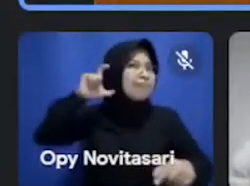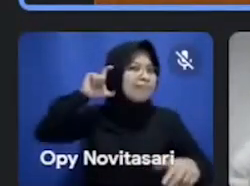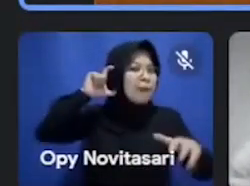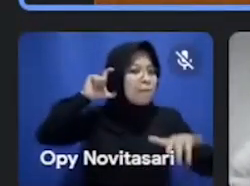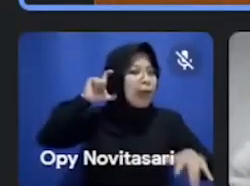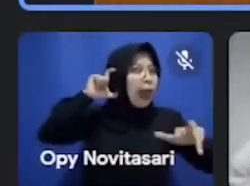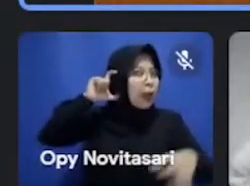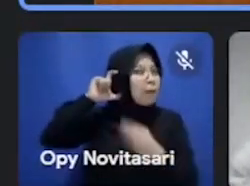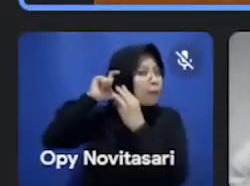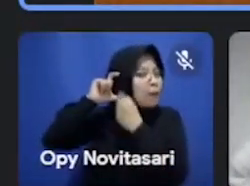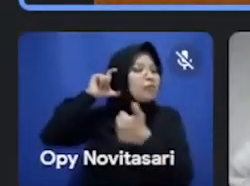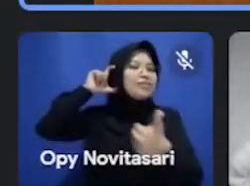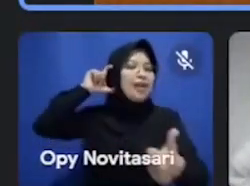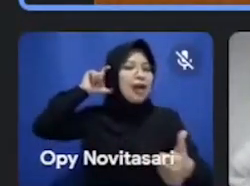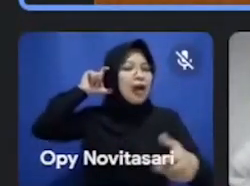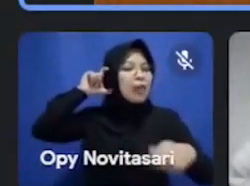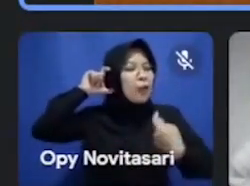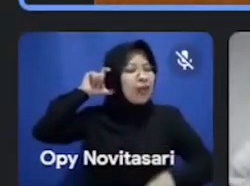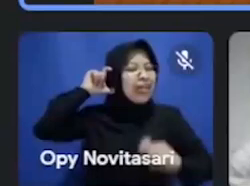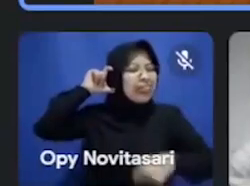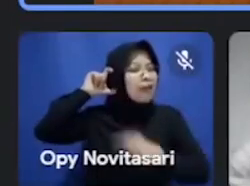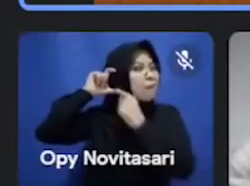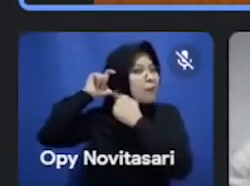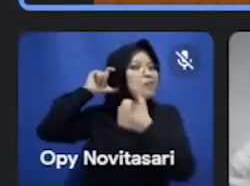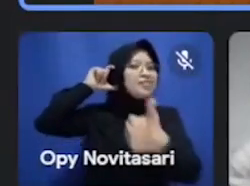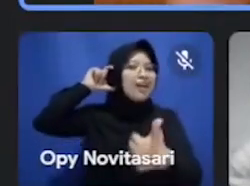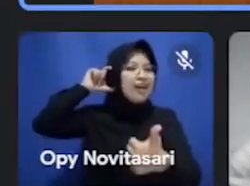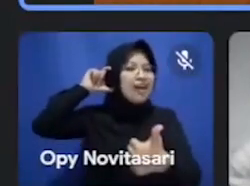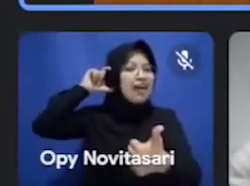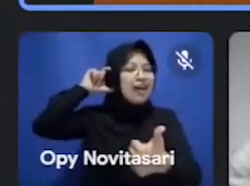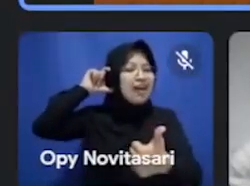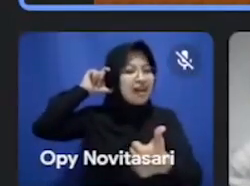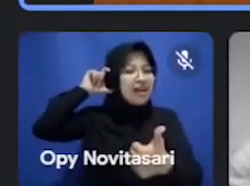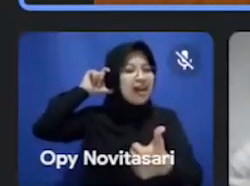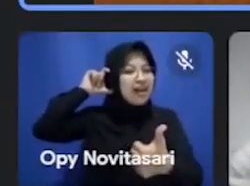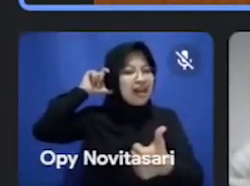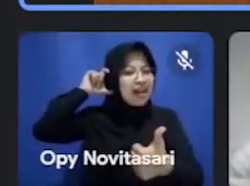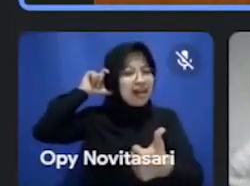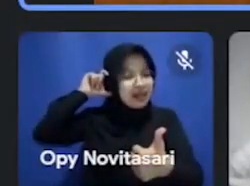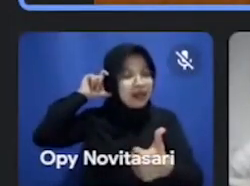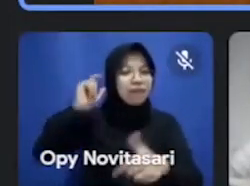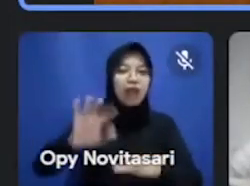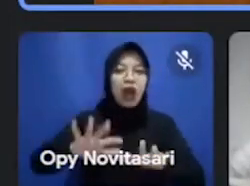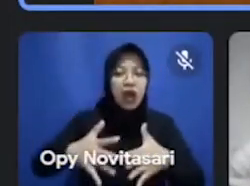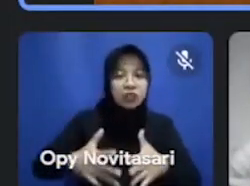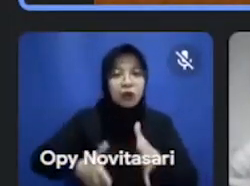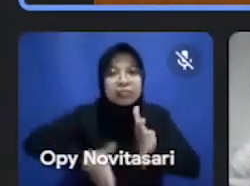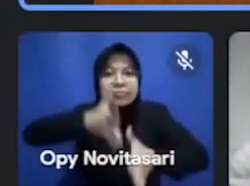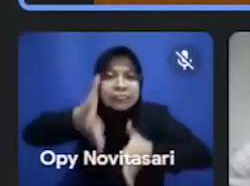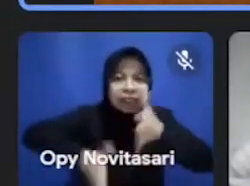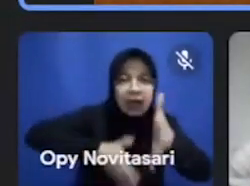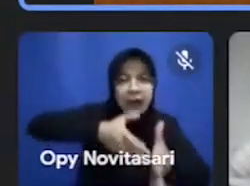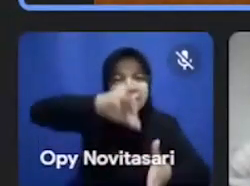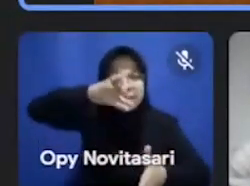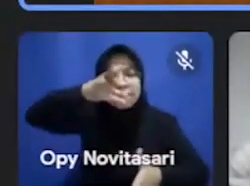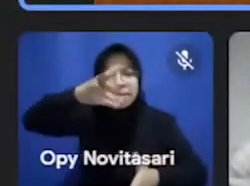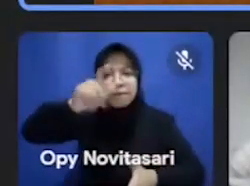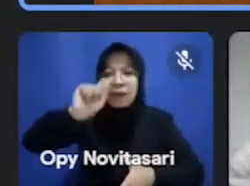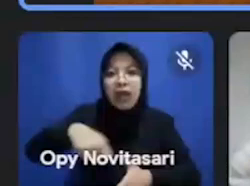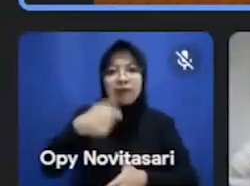e dengan musik yang hanya hanya disampaikan dengan bahasa isyarat misalnya seperti